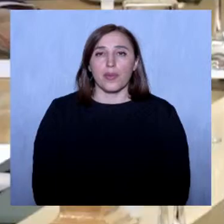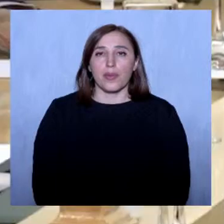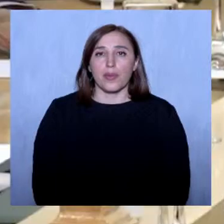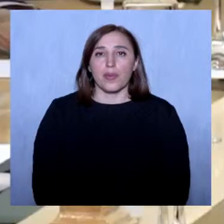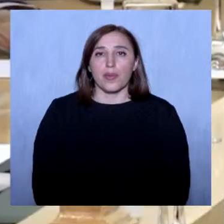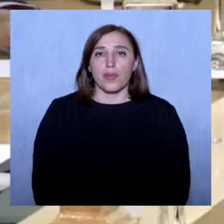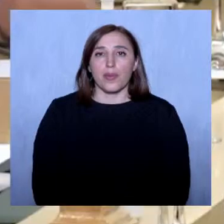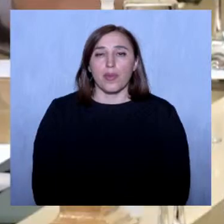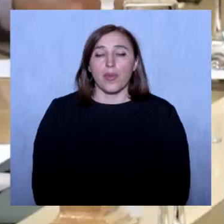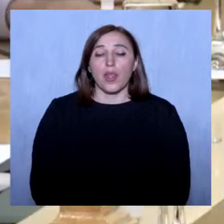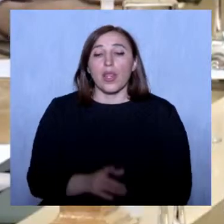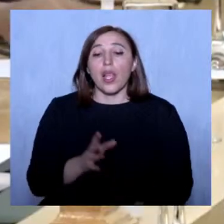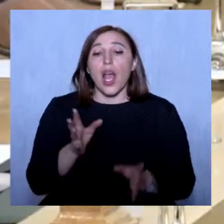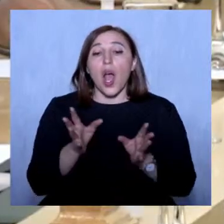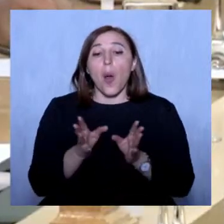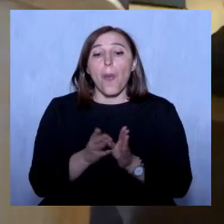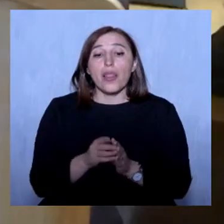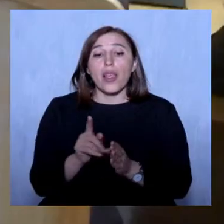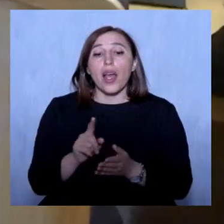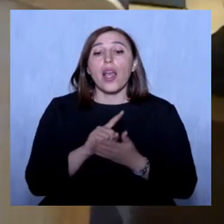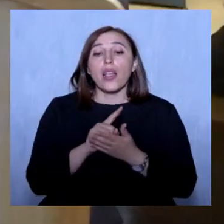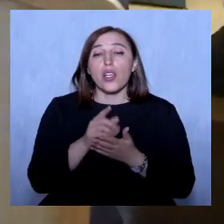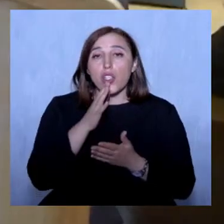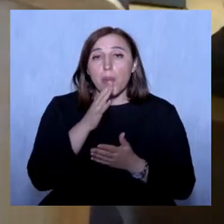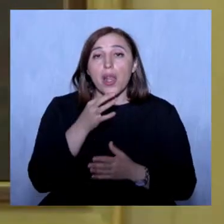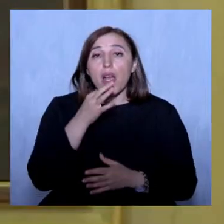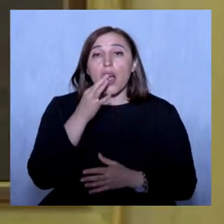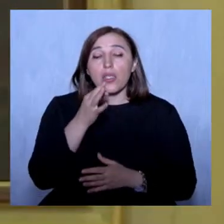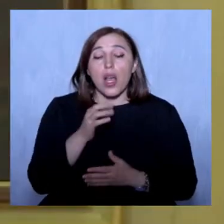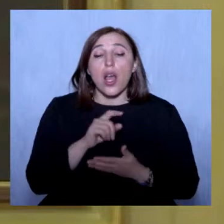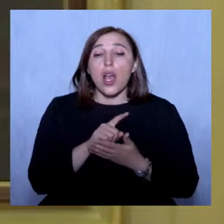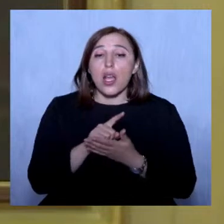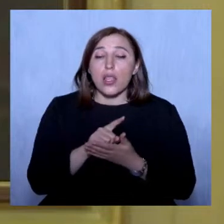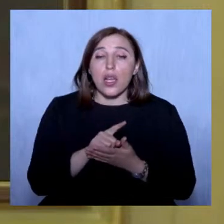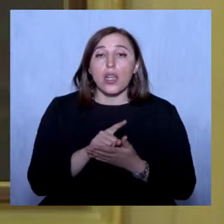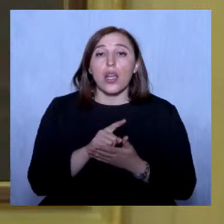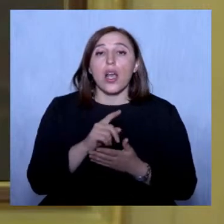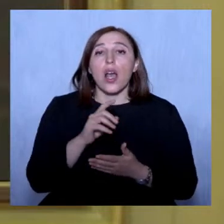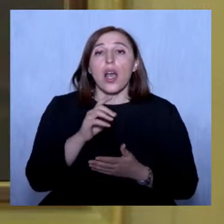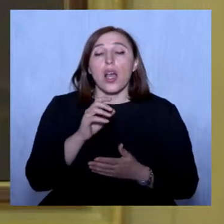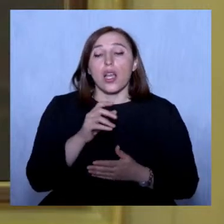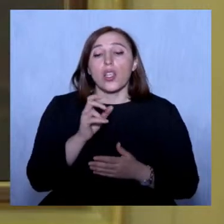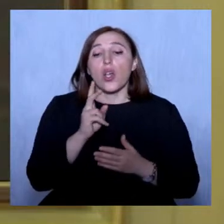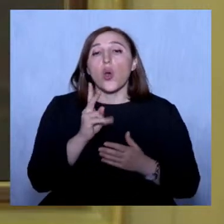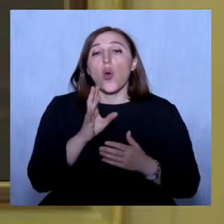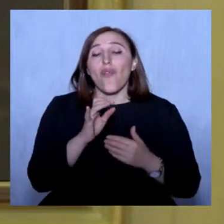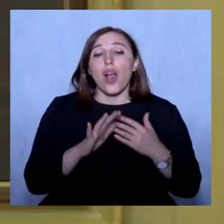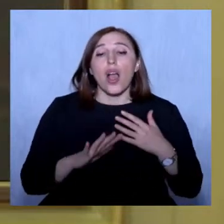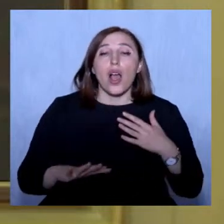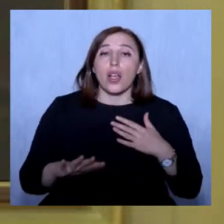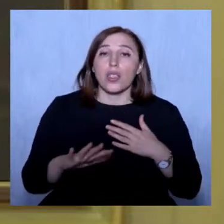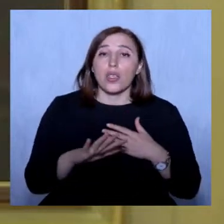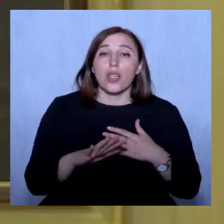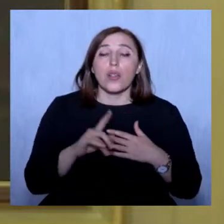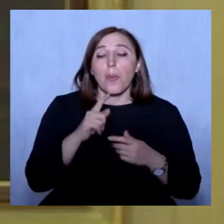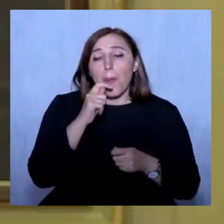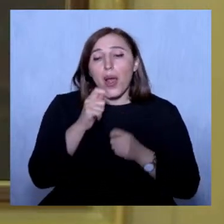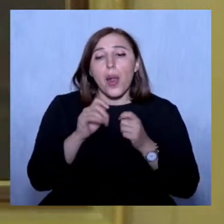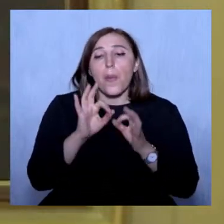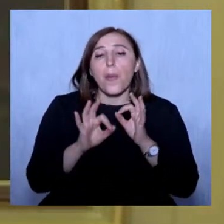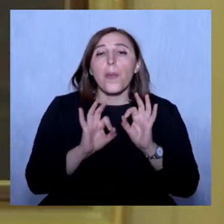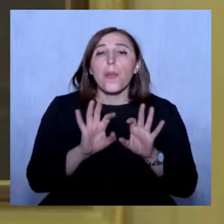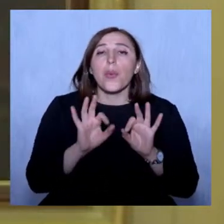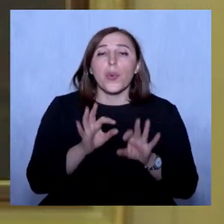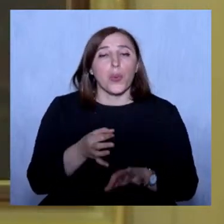Իսկ համատեղ ասուլիսին այս մասին միայն ասացքն նարկել են նաև իրավիճակը անդրկով կասում առանց հավելալ մանրամասների։